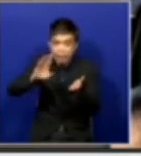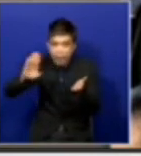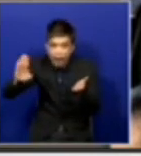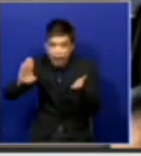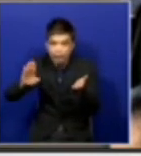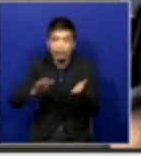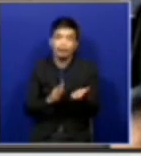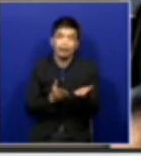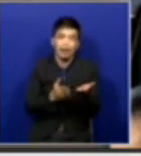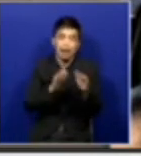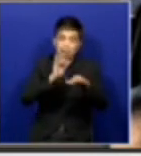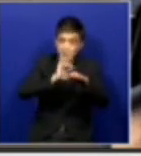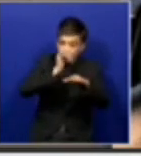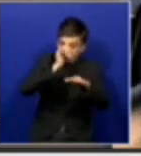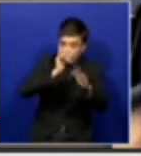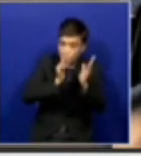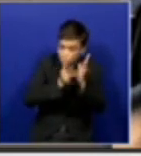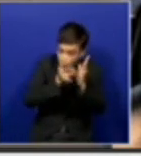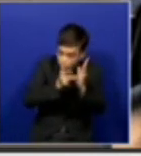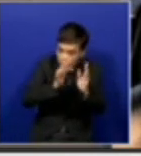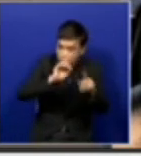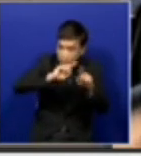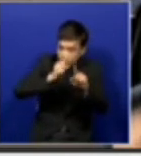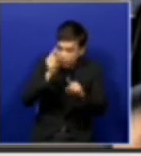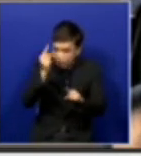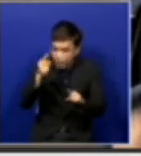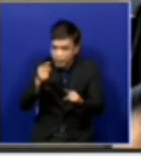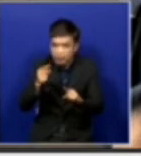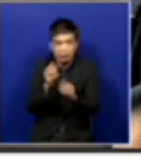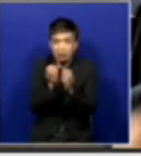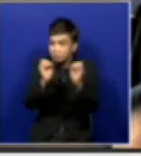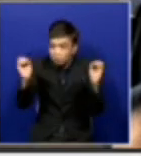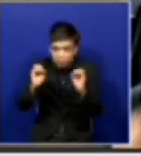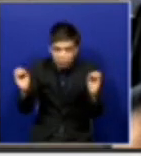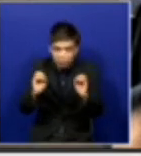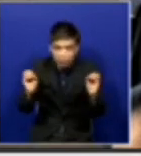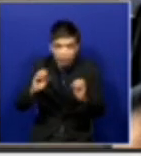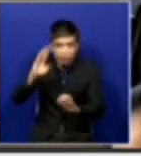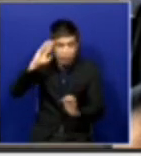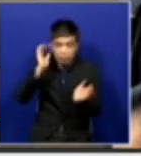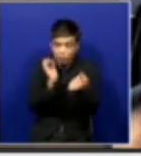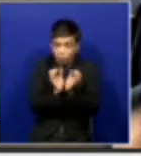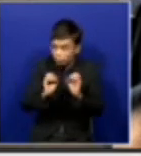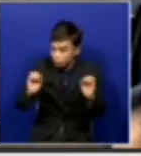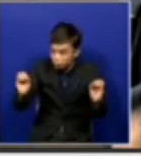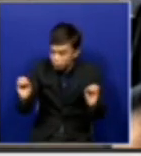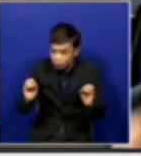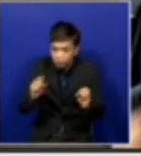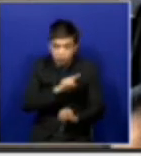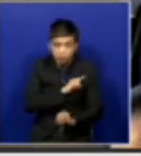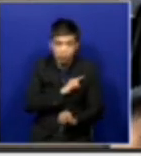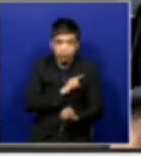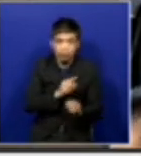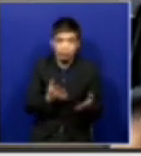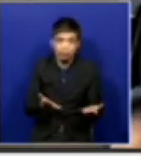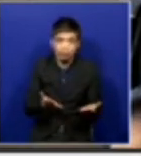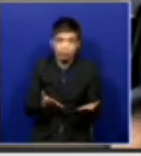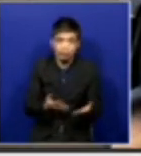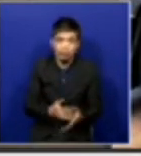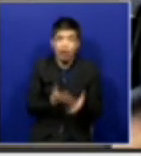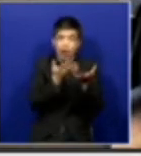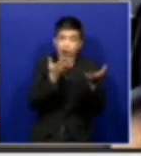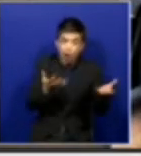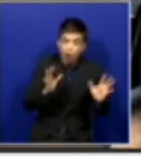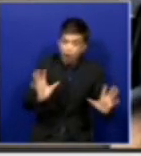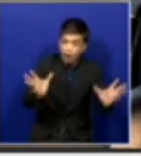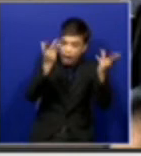เรือมีเครื่องมือที่จะไปบอกว่าของอยู่ไหนยังไม่มีเลยตำรวจน้ำเมืองไทยอ่ะของหายในน้ำต้